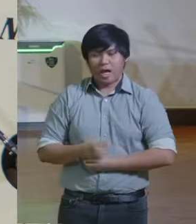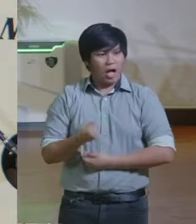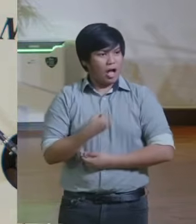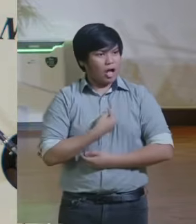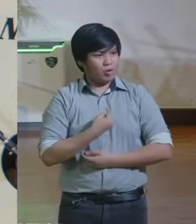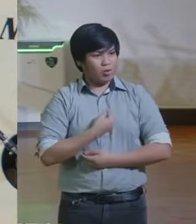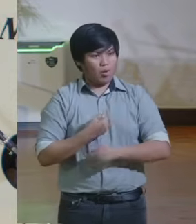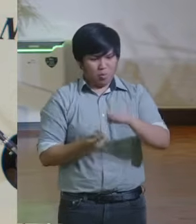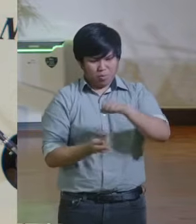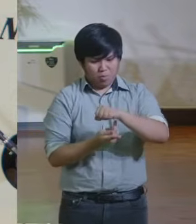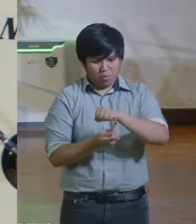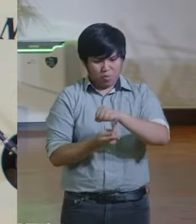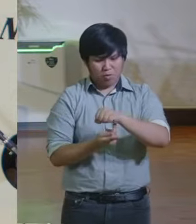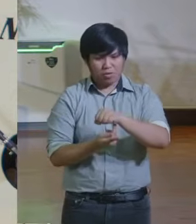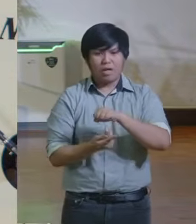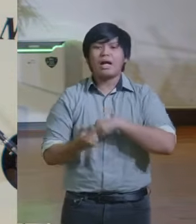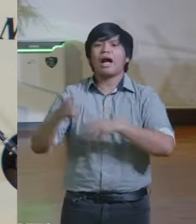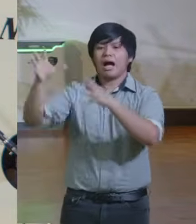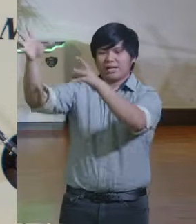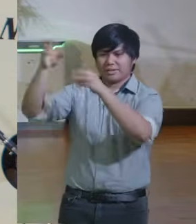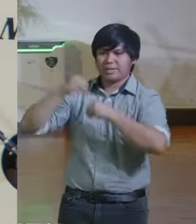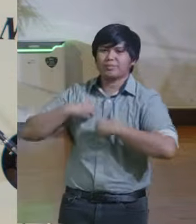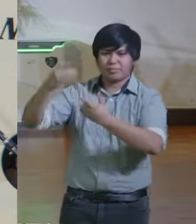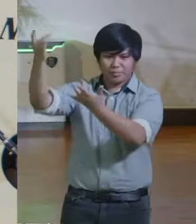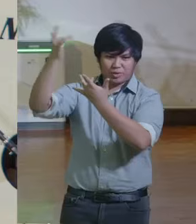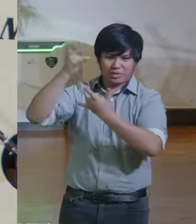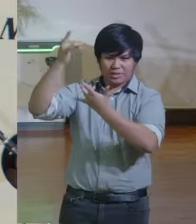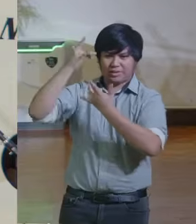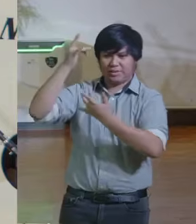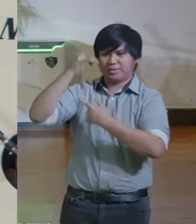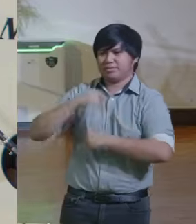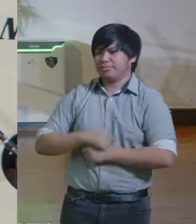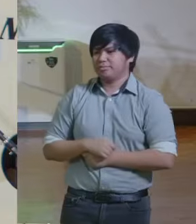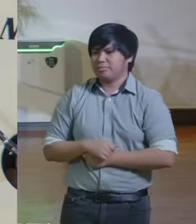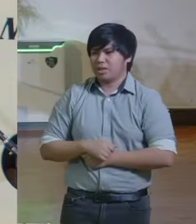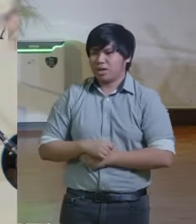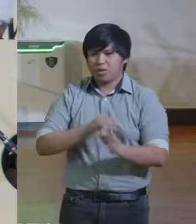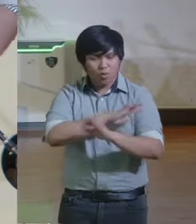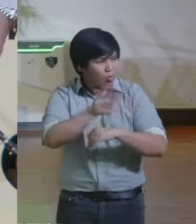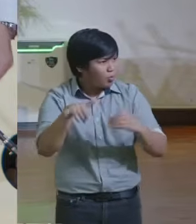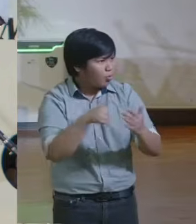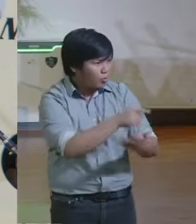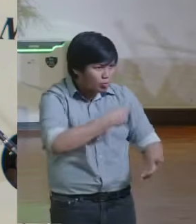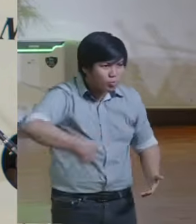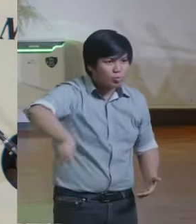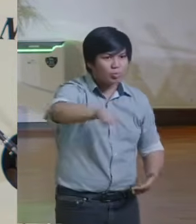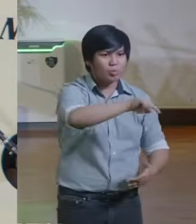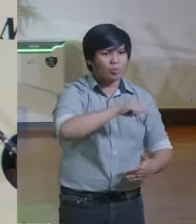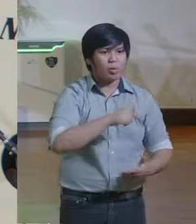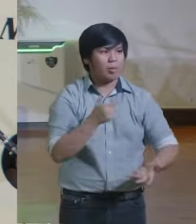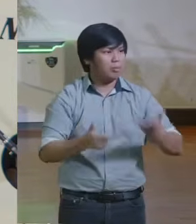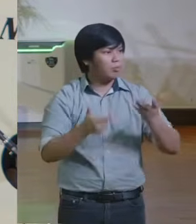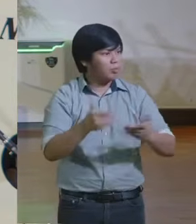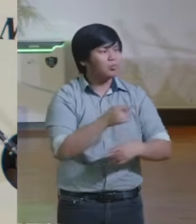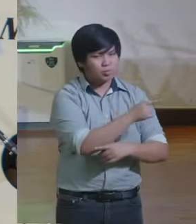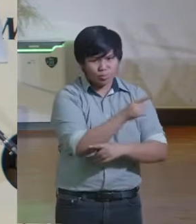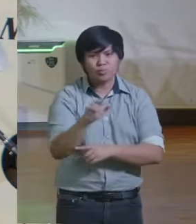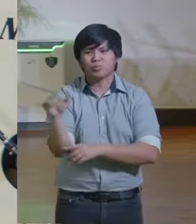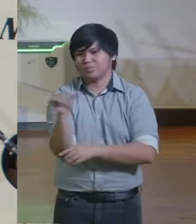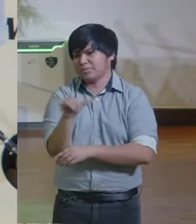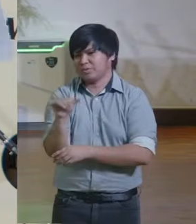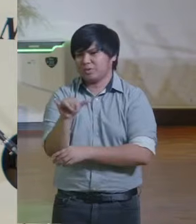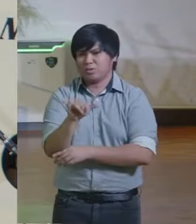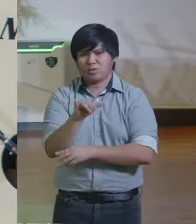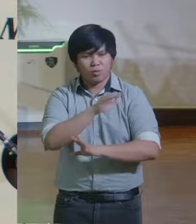I received mercy. Sabi niya. At ang bawat isa sa atin, mga kapatid, maaaring sigaw yon. Tayo